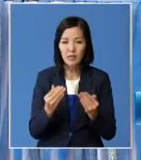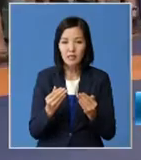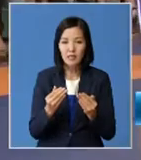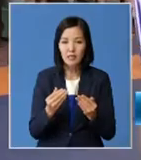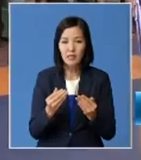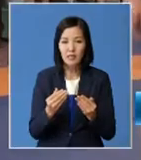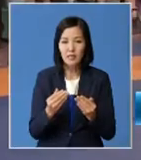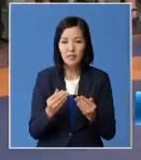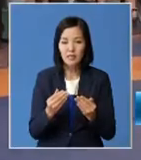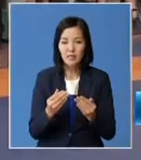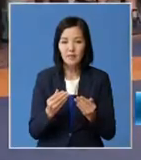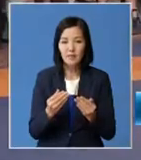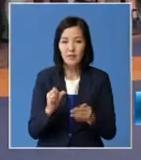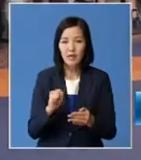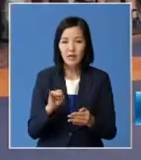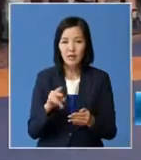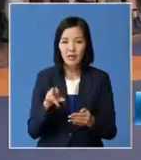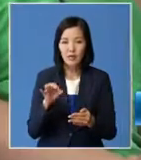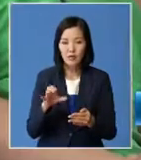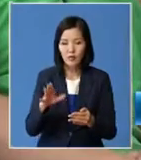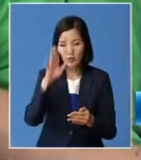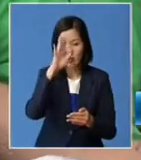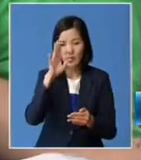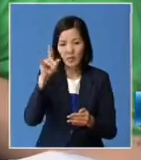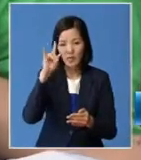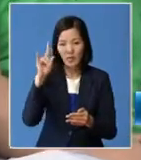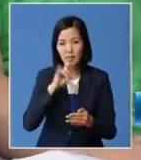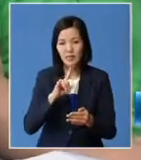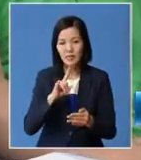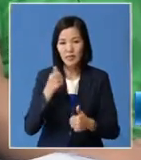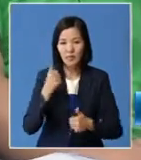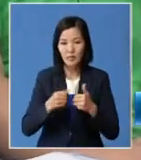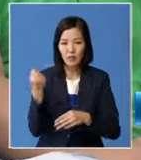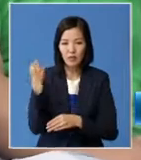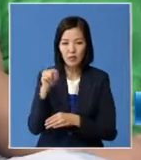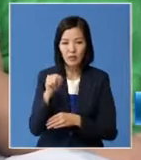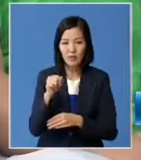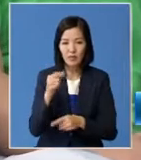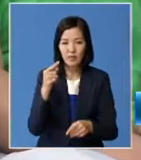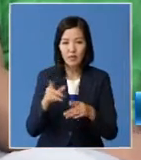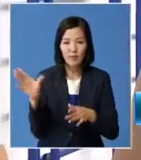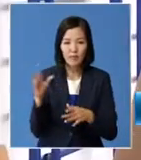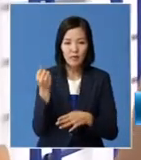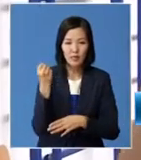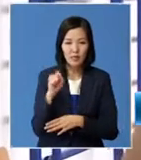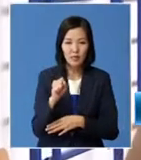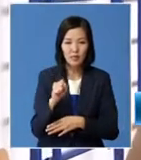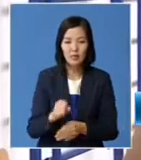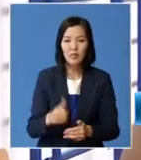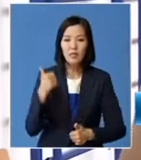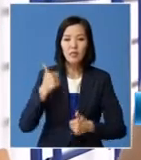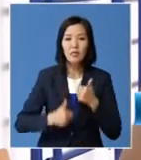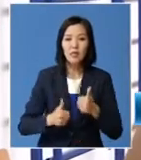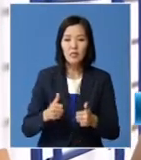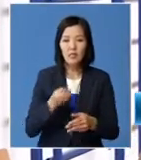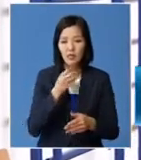есеге артқан. Солардың бірі Айдос Әміров. Қазақстан біріншілігінің жеңімпазы биылғы турнирде қарсылас шақ келтірмеді. Бұл жарысқа жақсы